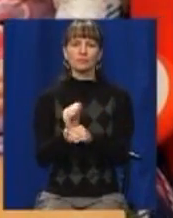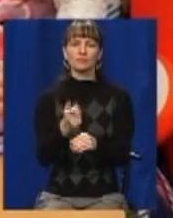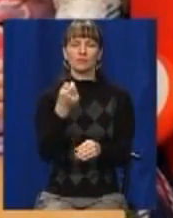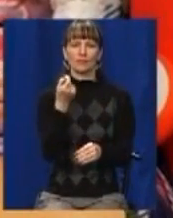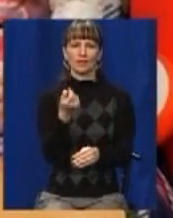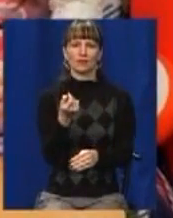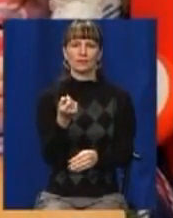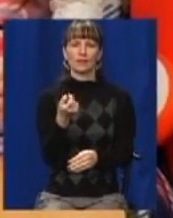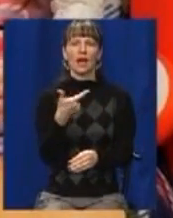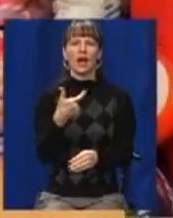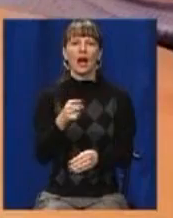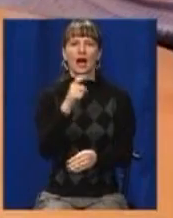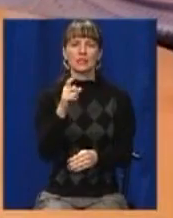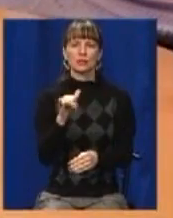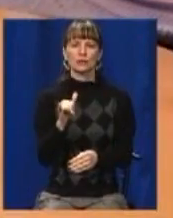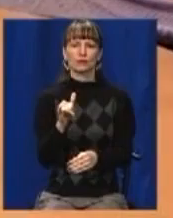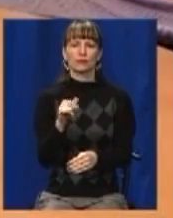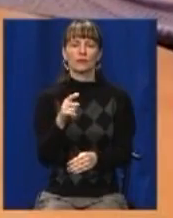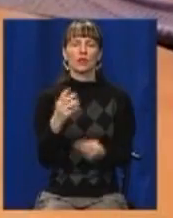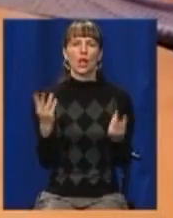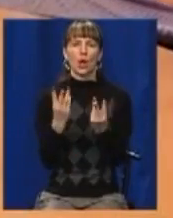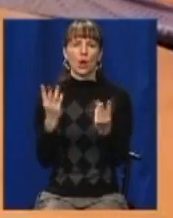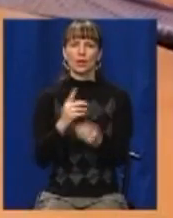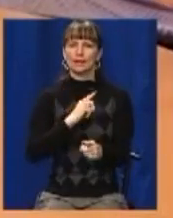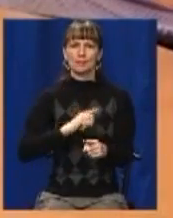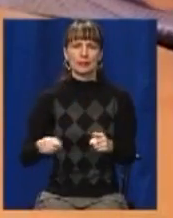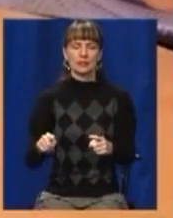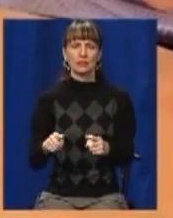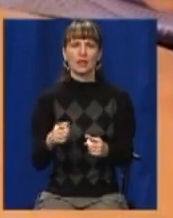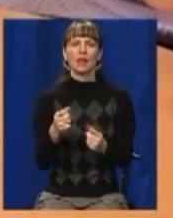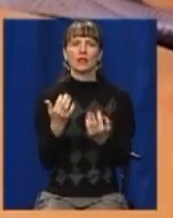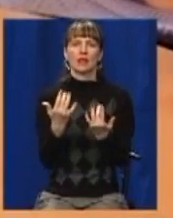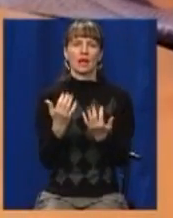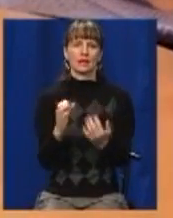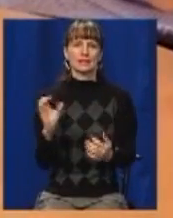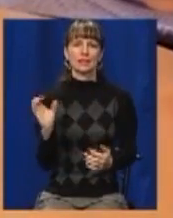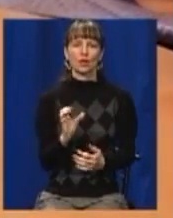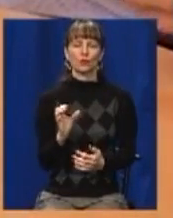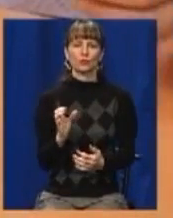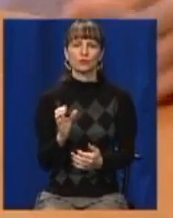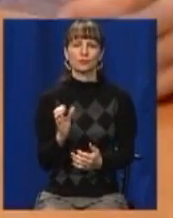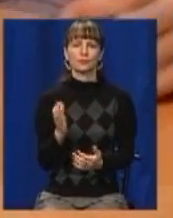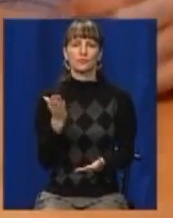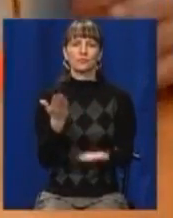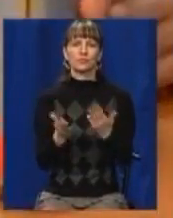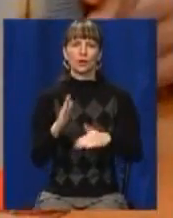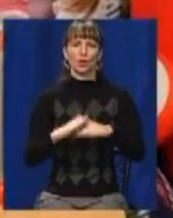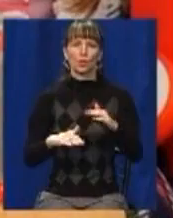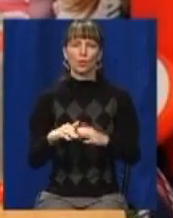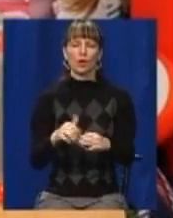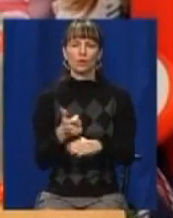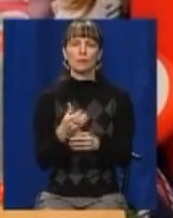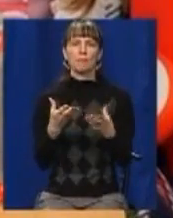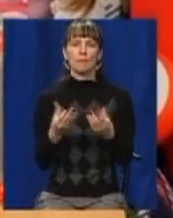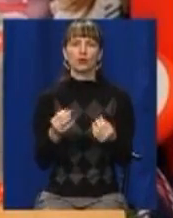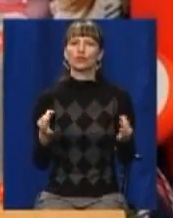трошки газу. Він горить дуже-дуже швидко, декілька секунд. І якщо рука у нас буде мокра,